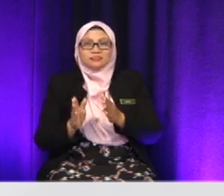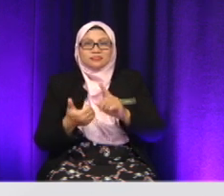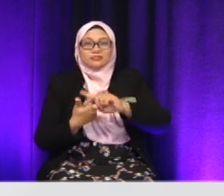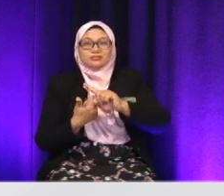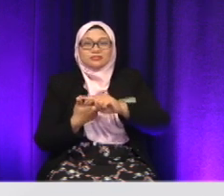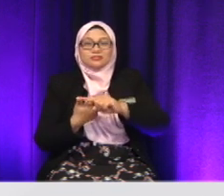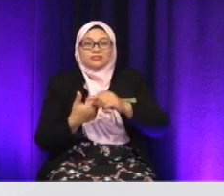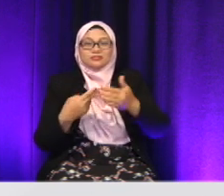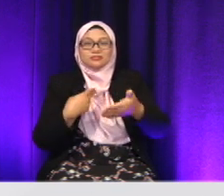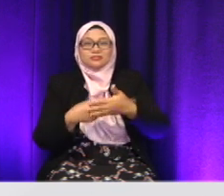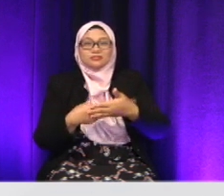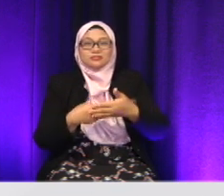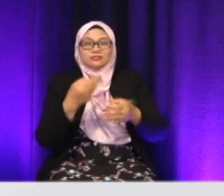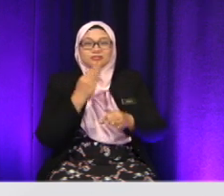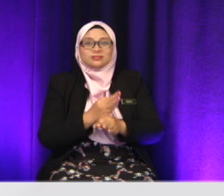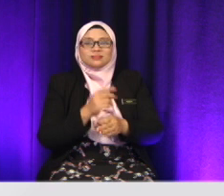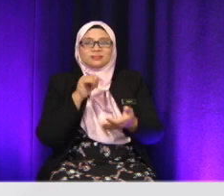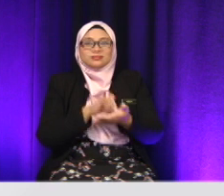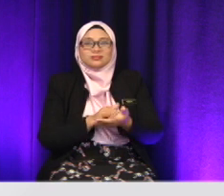fungsi itu